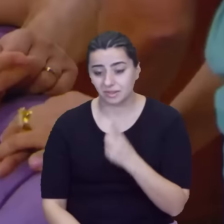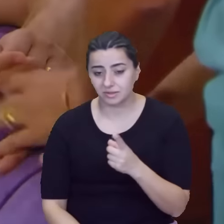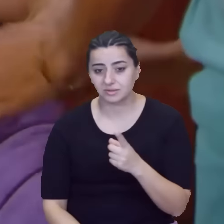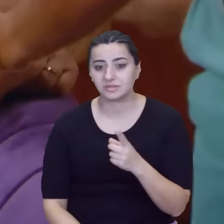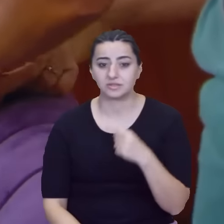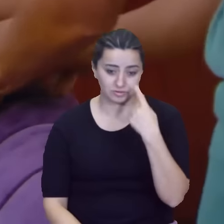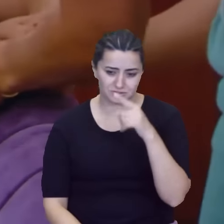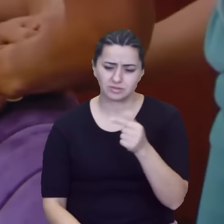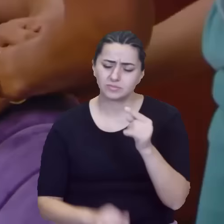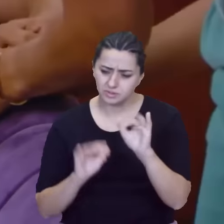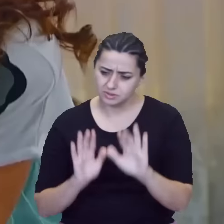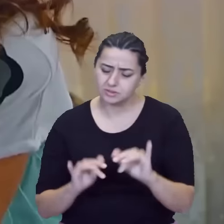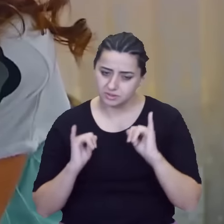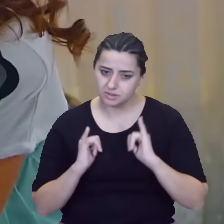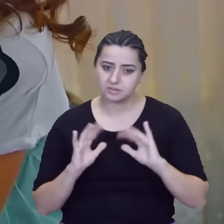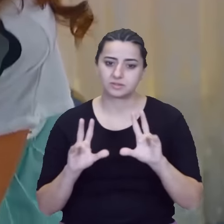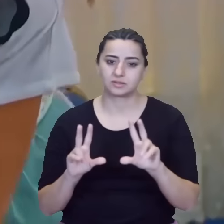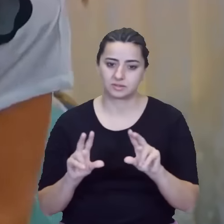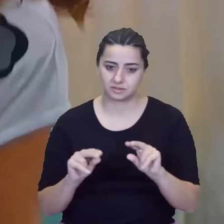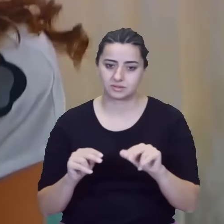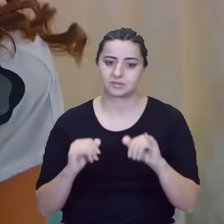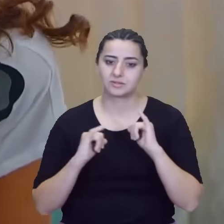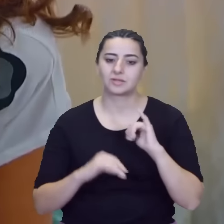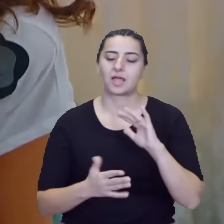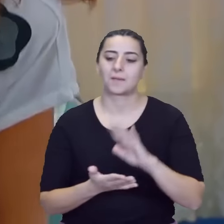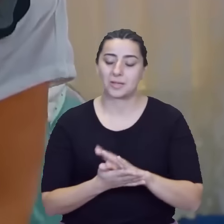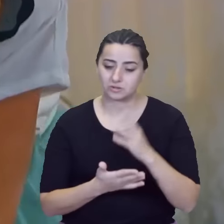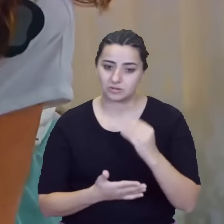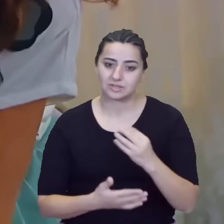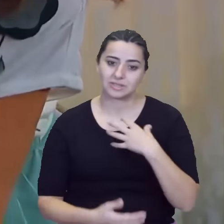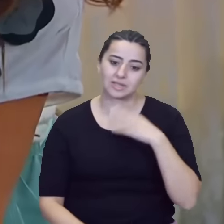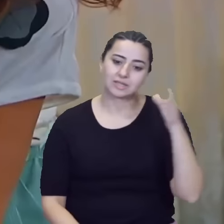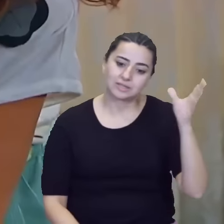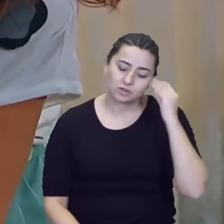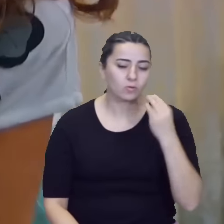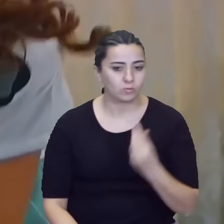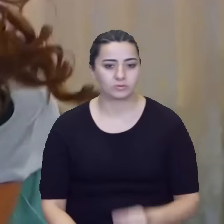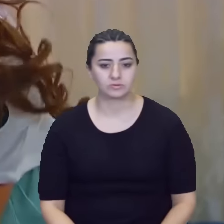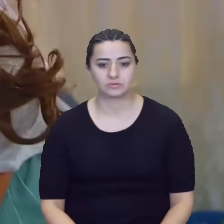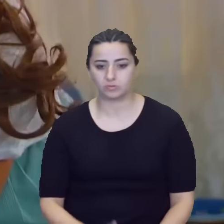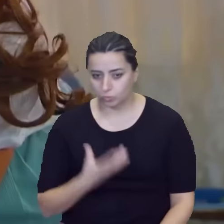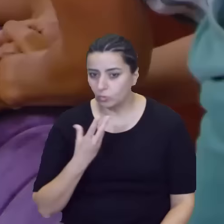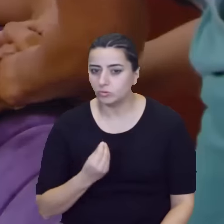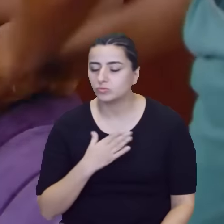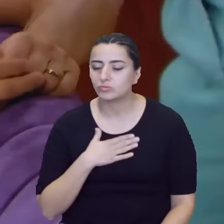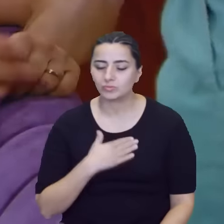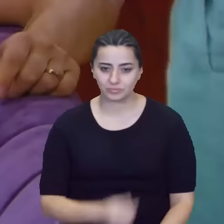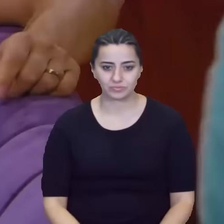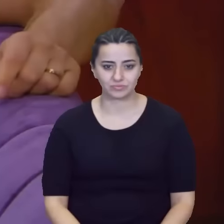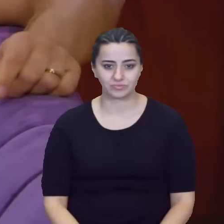tane. O yüzden şimdi sen sakin sakin burada yat. Ayağının üzerine basabildiğin zaman kendin gider öğrenirsin zaten. Tamam canım